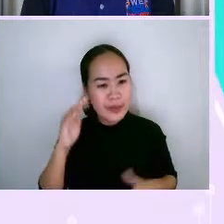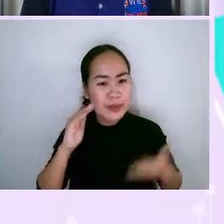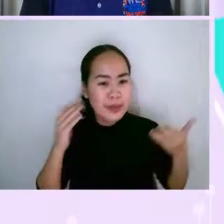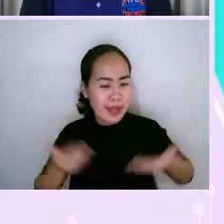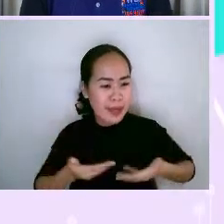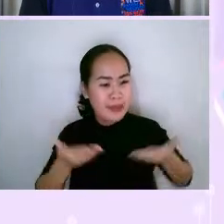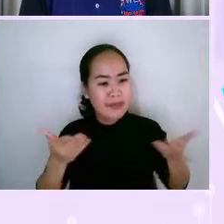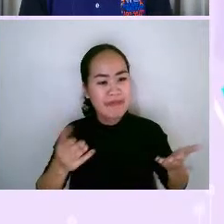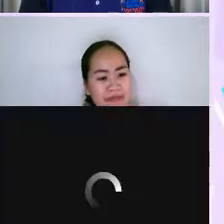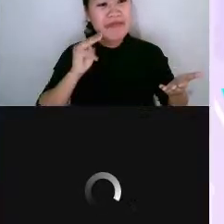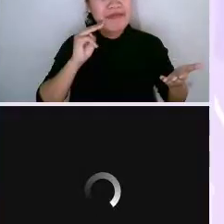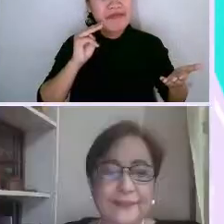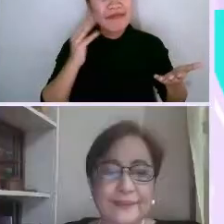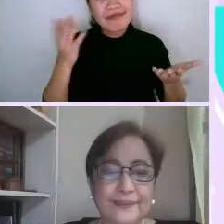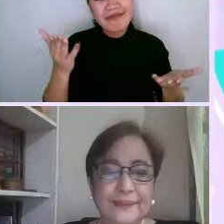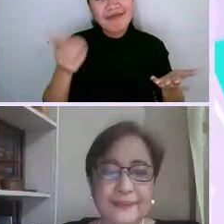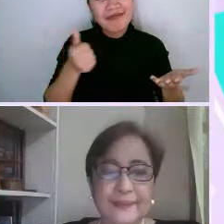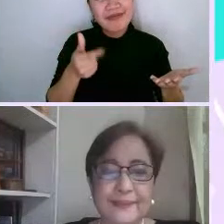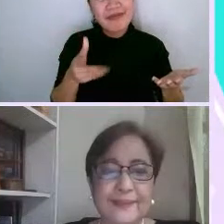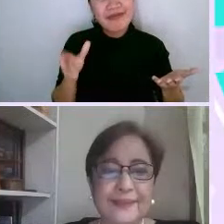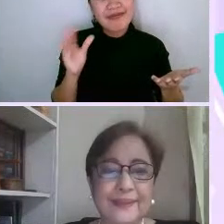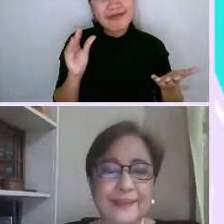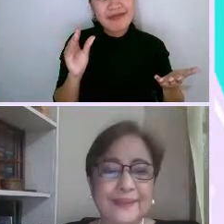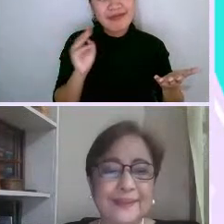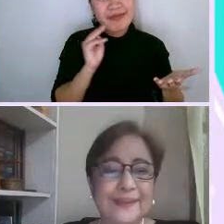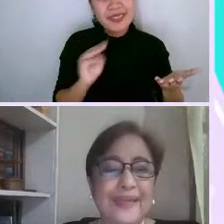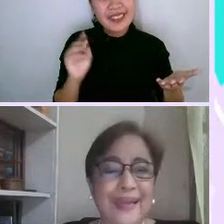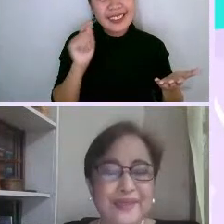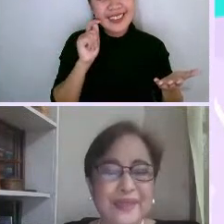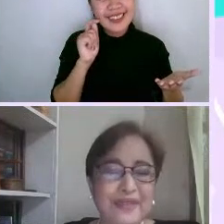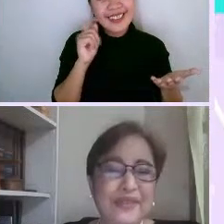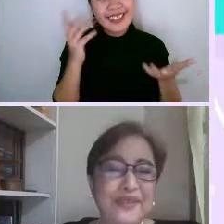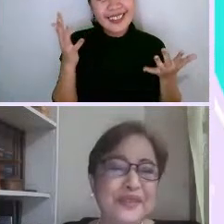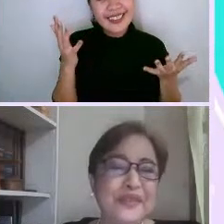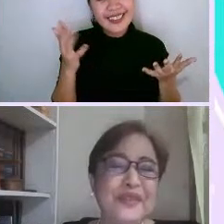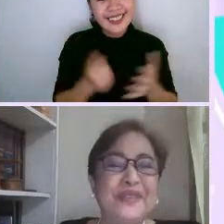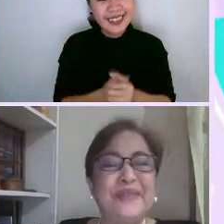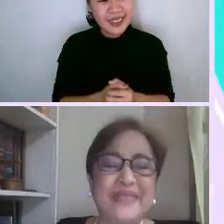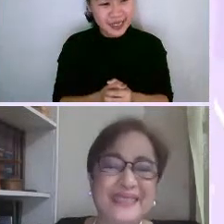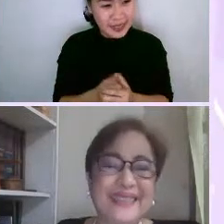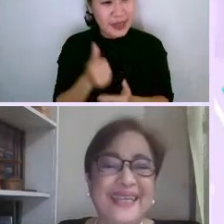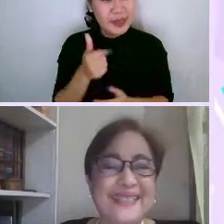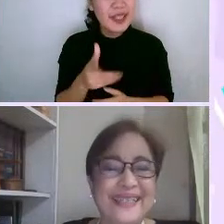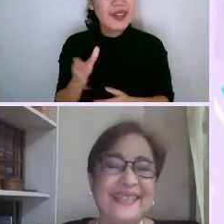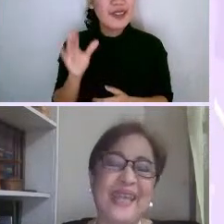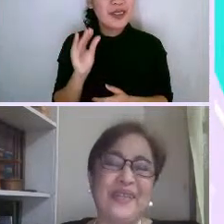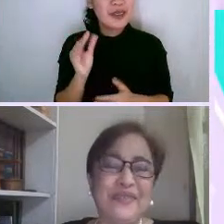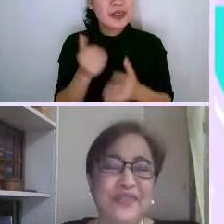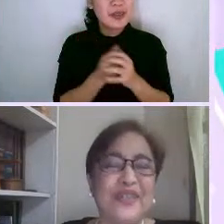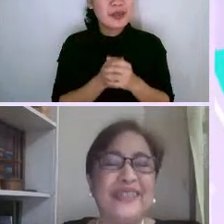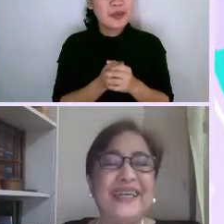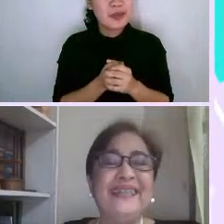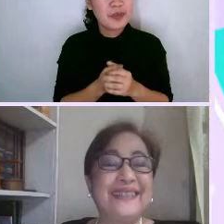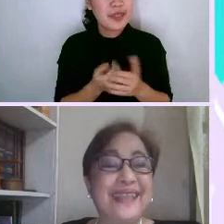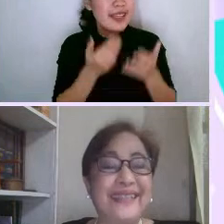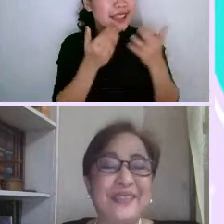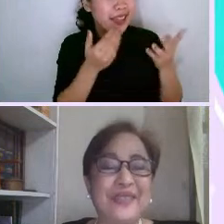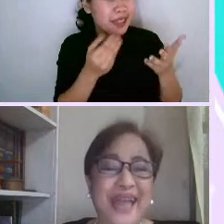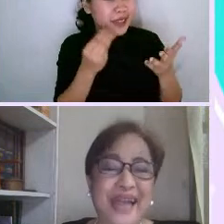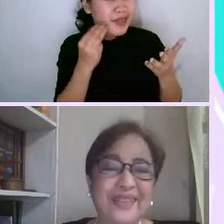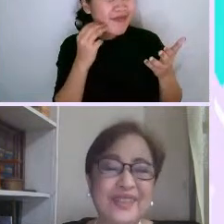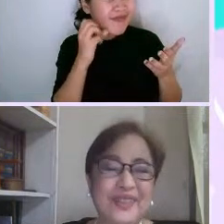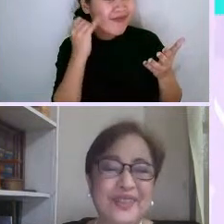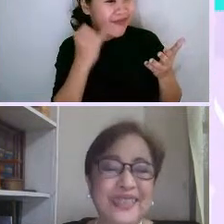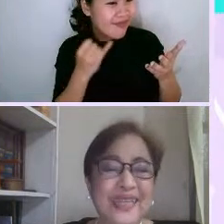Marites Bernardo. Good afternoon po, Ma'am Tess. Good afternoon, Ms. Jaisel. Thank you for your